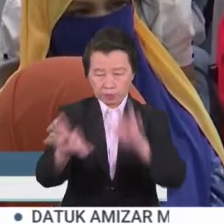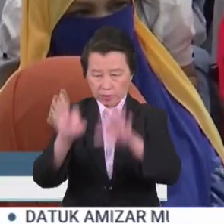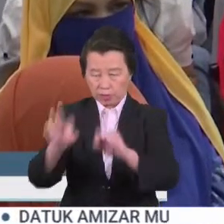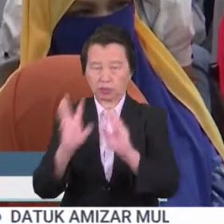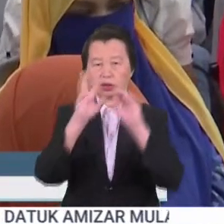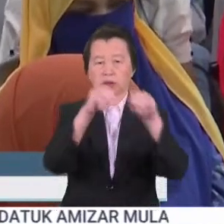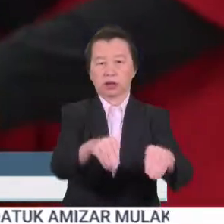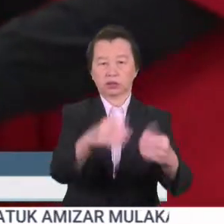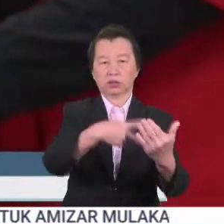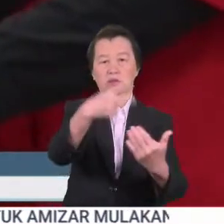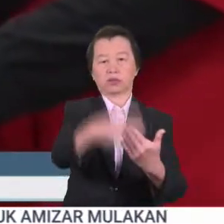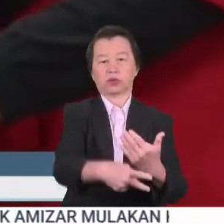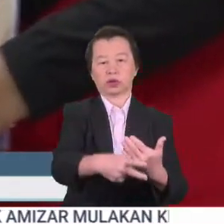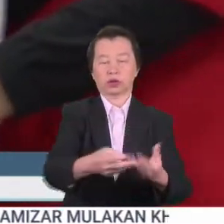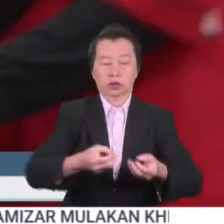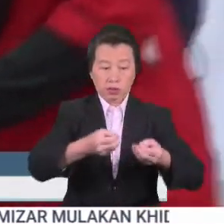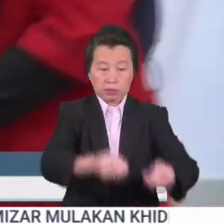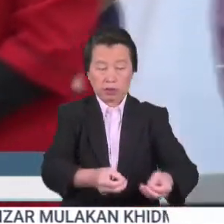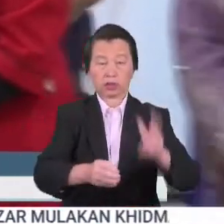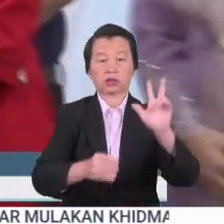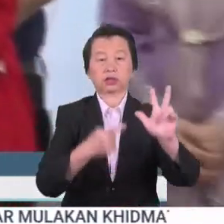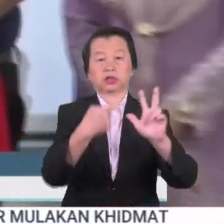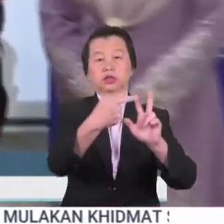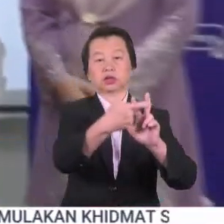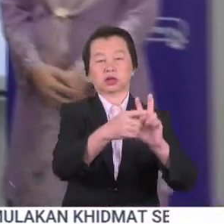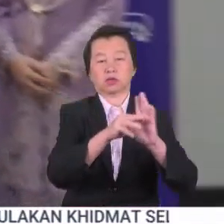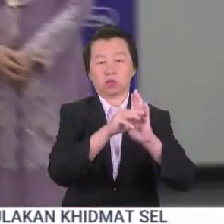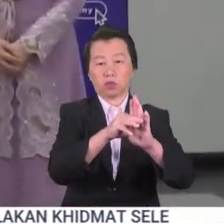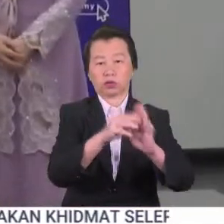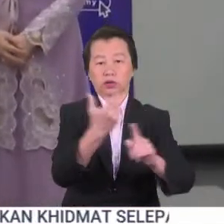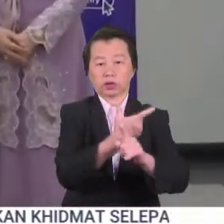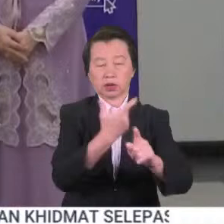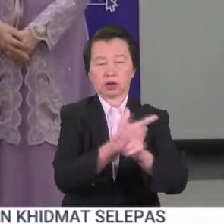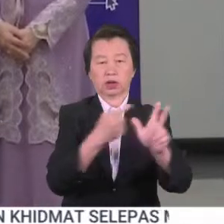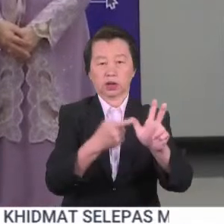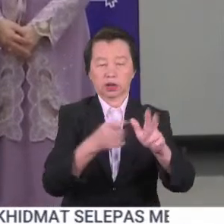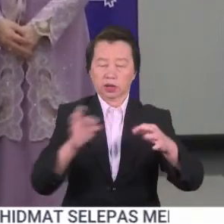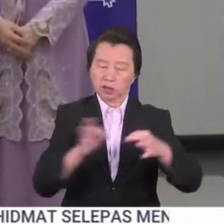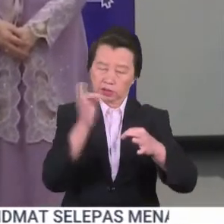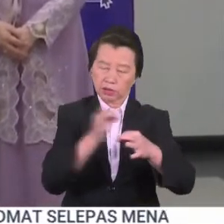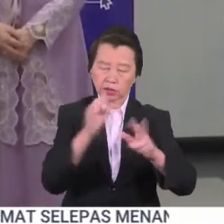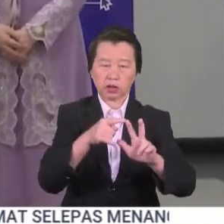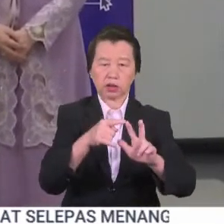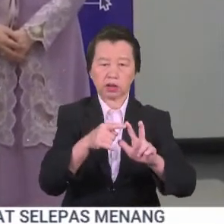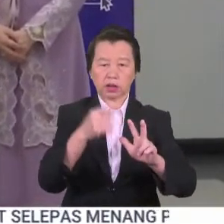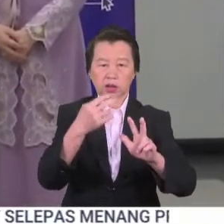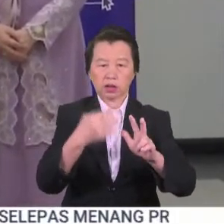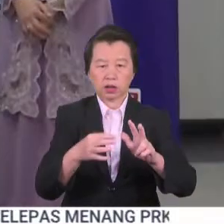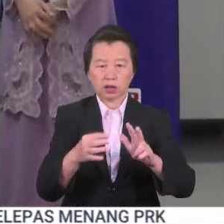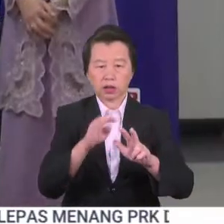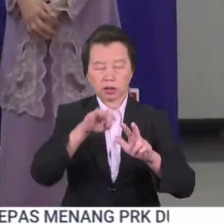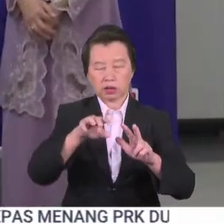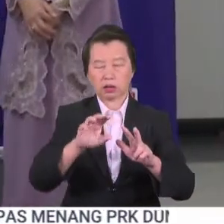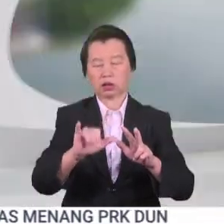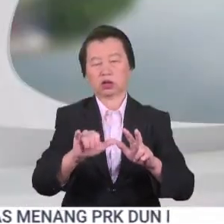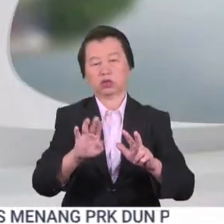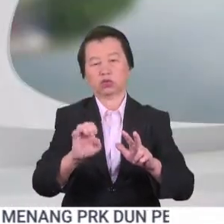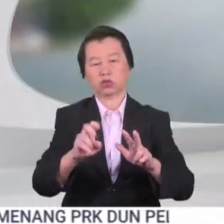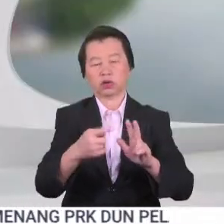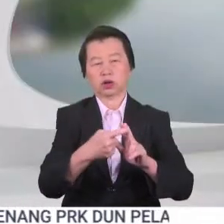menyertai program ini yang menawarkan tiga modul latihan kemahiran iaitu menjahit menyulam dan